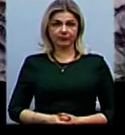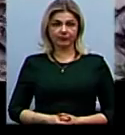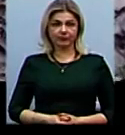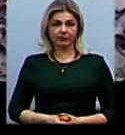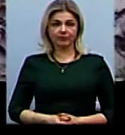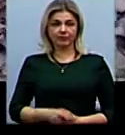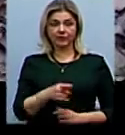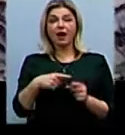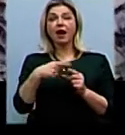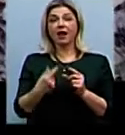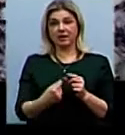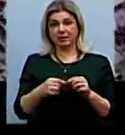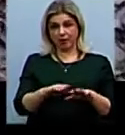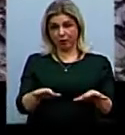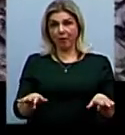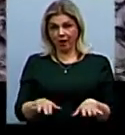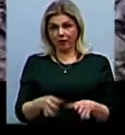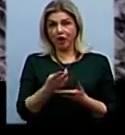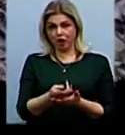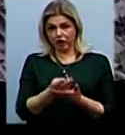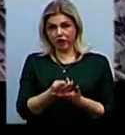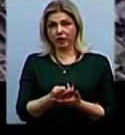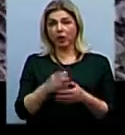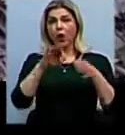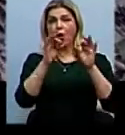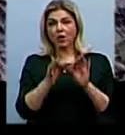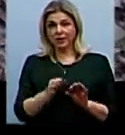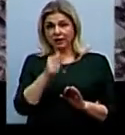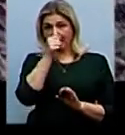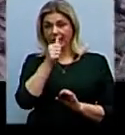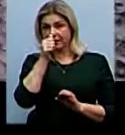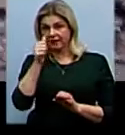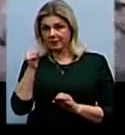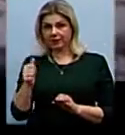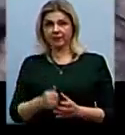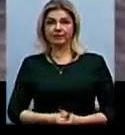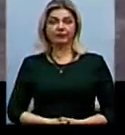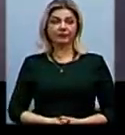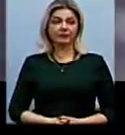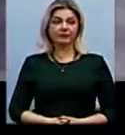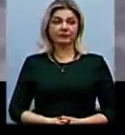Власне, опале листя, лежачі з осінніх місяців.